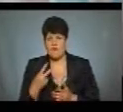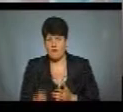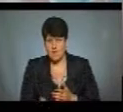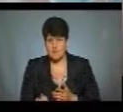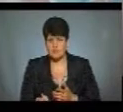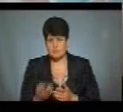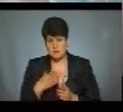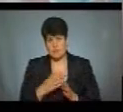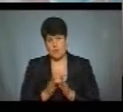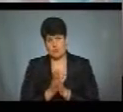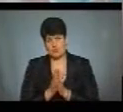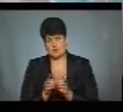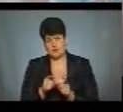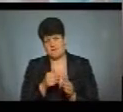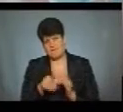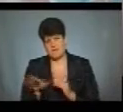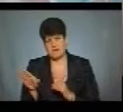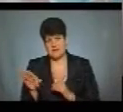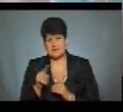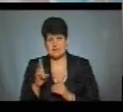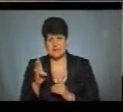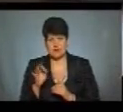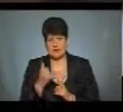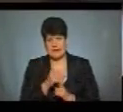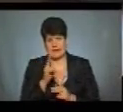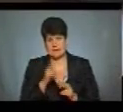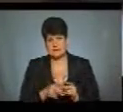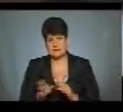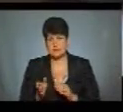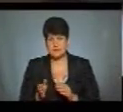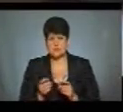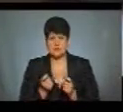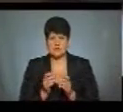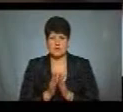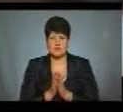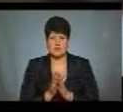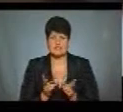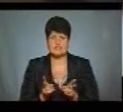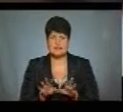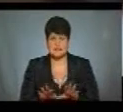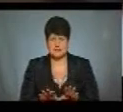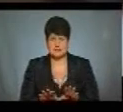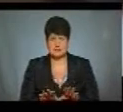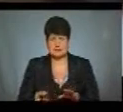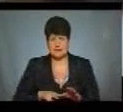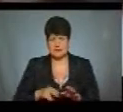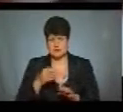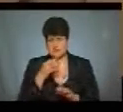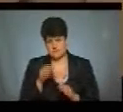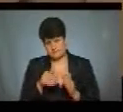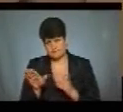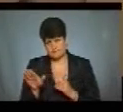тоді ми попросили її вийти, для неї ЗНО закінчилося. Трошки просили, щоб залишити, але директор сказав, щоб